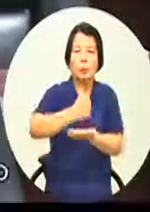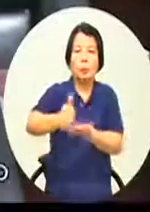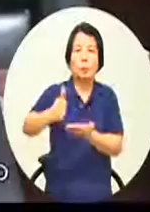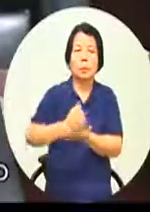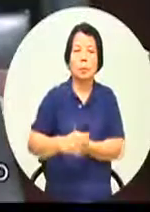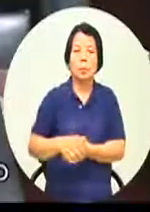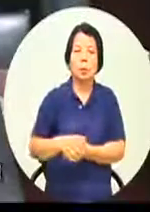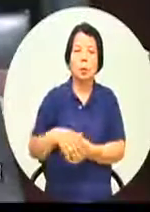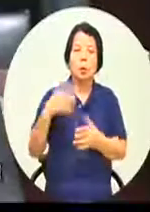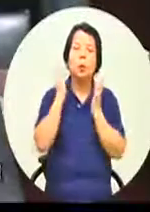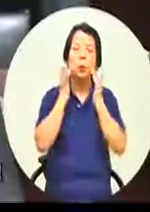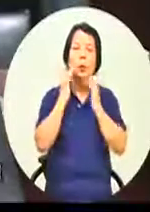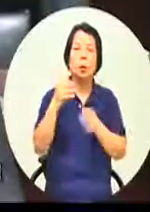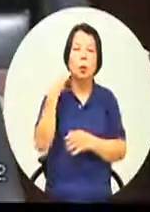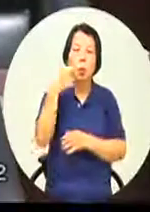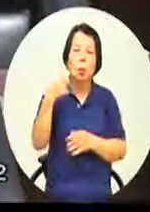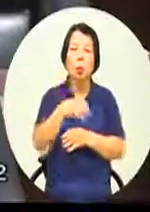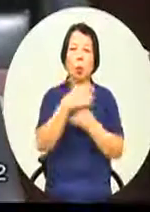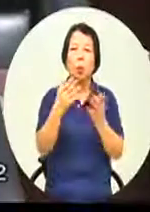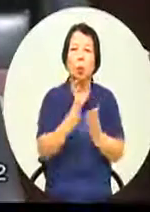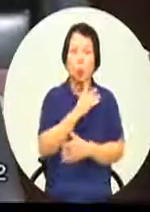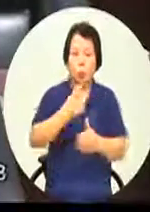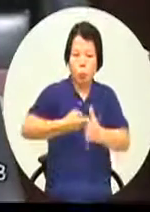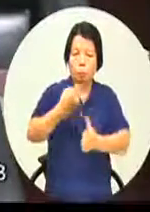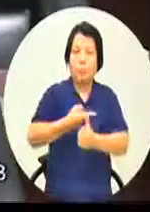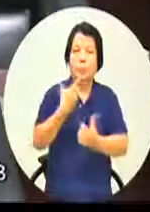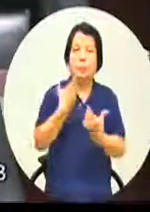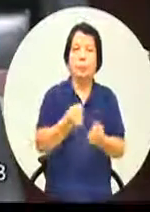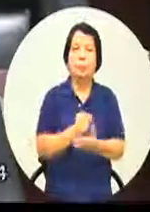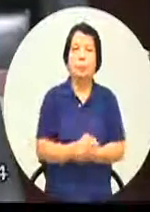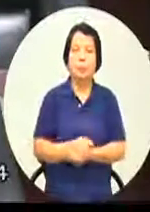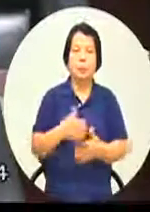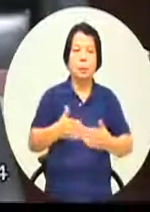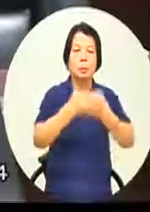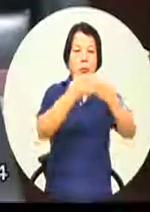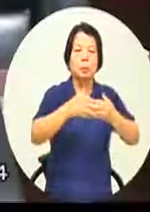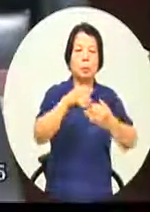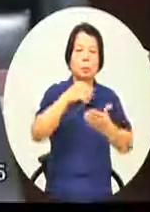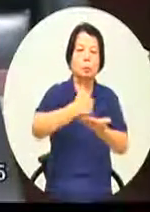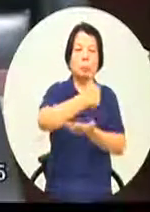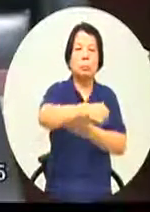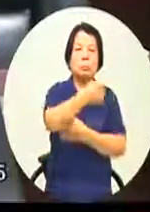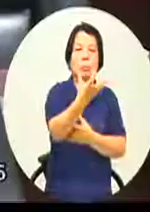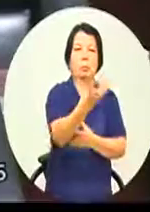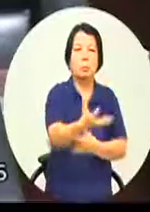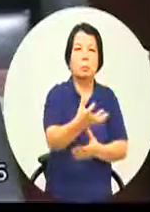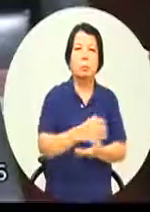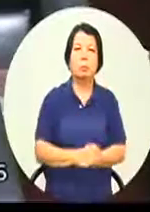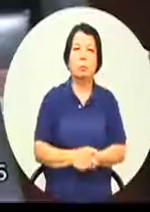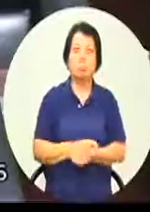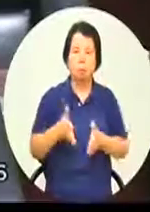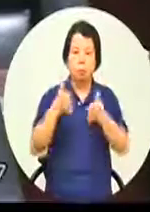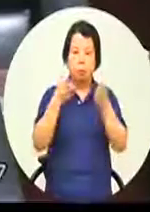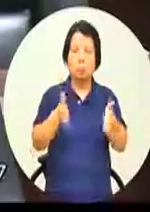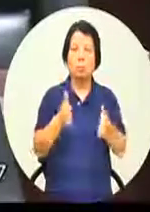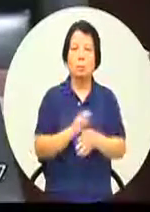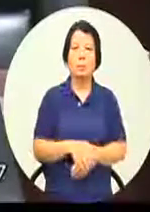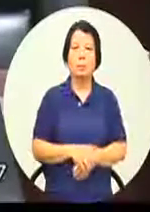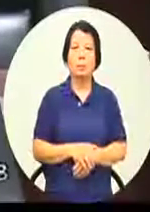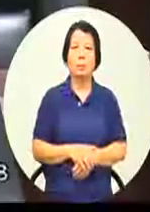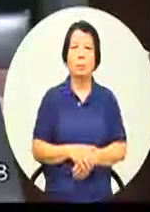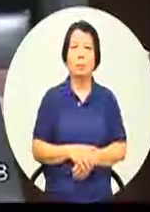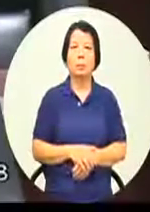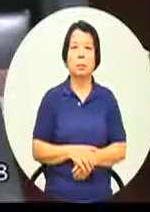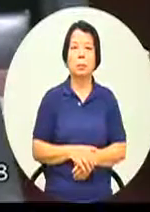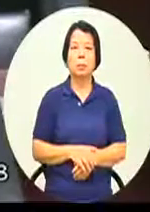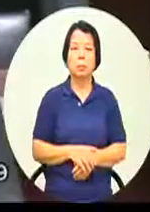蔬果、水果产品，都还是第一名，还是我们的中国市场。所以针对这个部分呢、啊，我想请教一下，我们